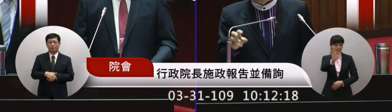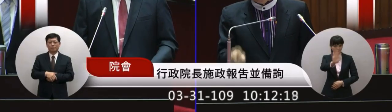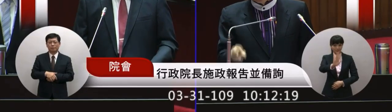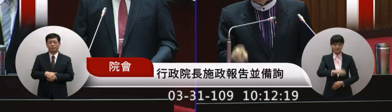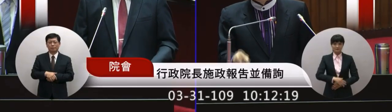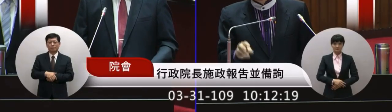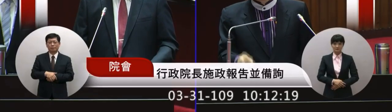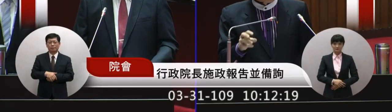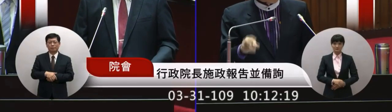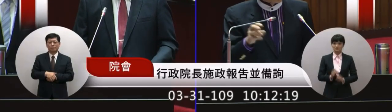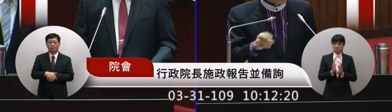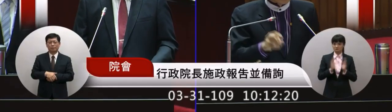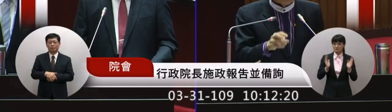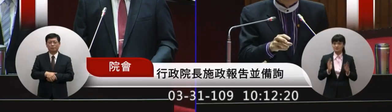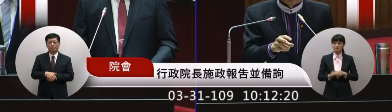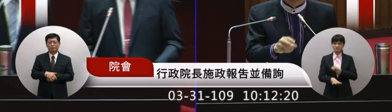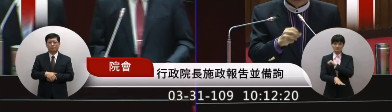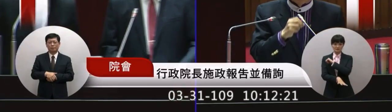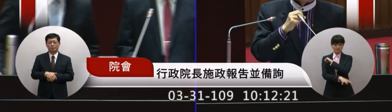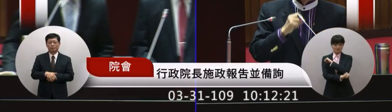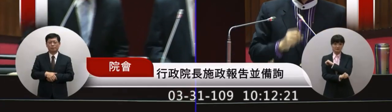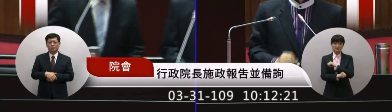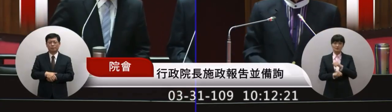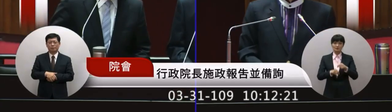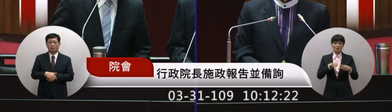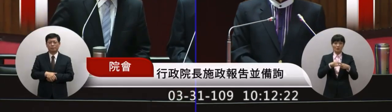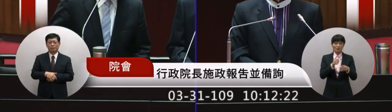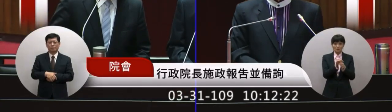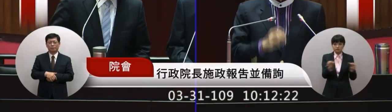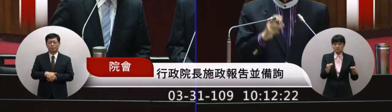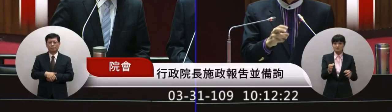基本工资23800啦，